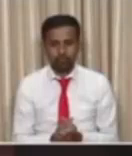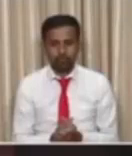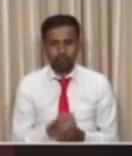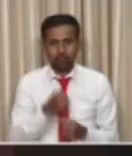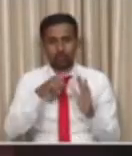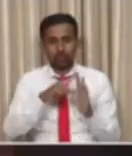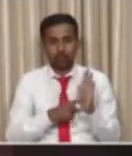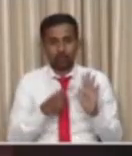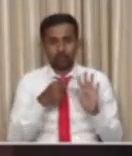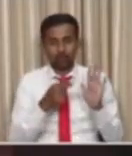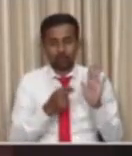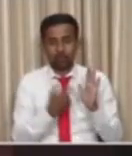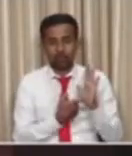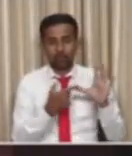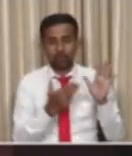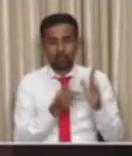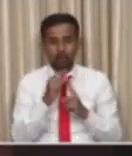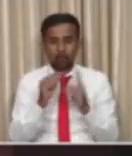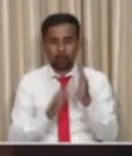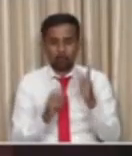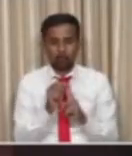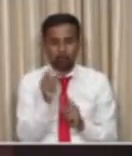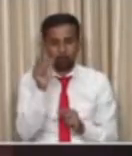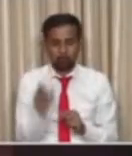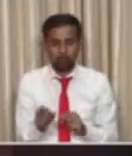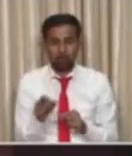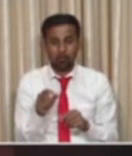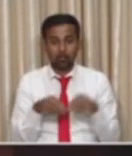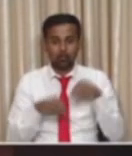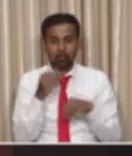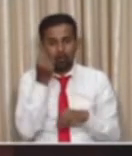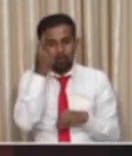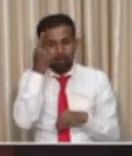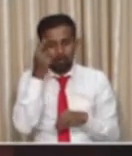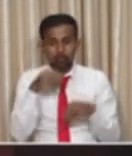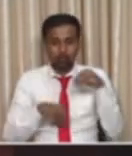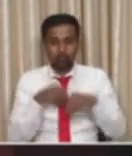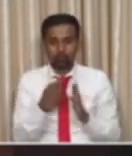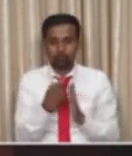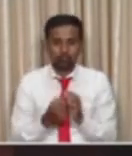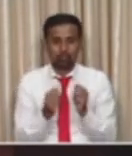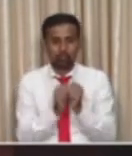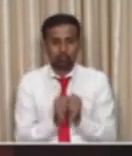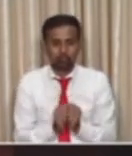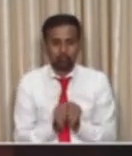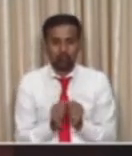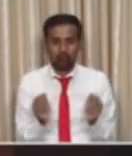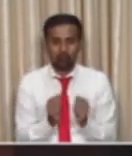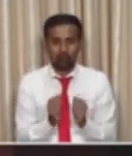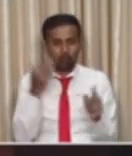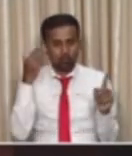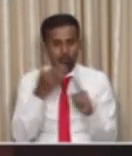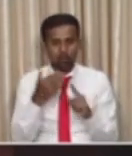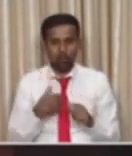கஜேந்திரன் பொன்னம்பலம் கரு மந்திரித்துமா எதுமாகே தேசபாலன மத்திய தேசபாலன பிரதிபத்தி கிரியாகலாபன் இவட கட்டியுத்து பிலிவந்து